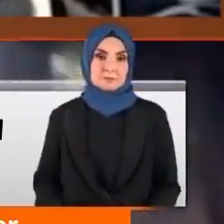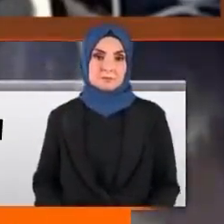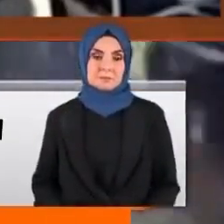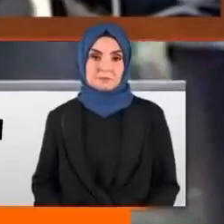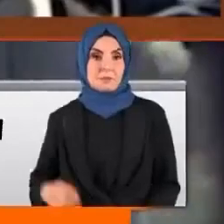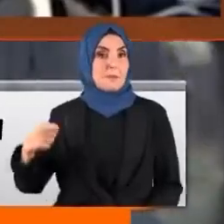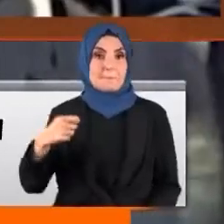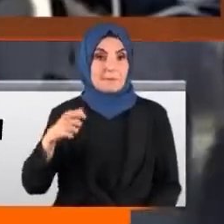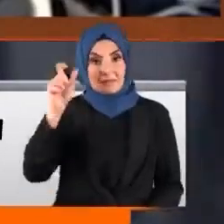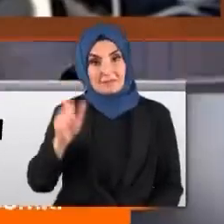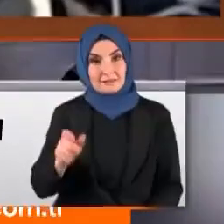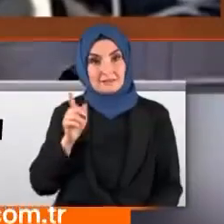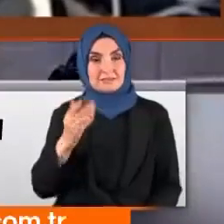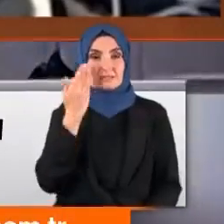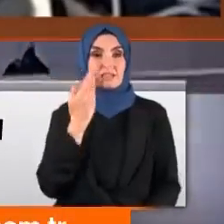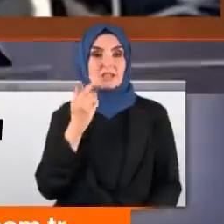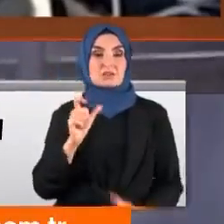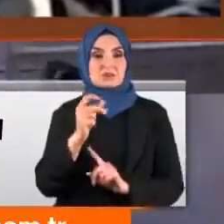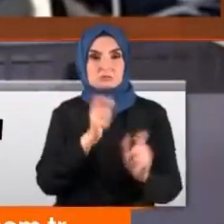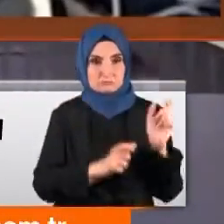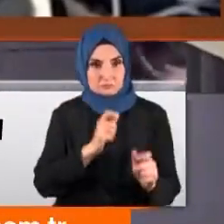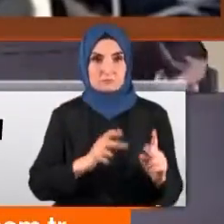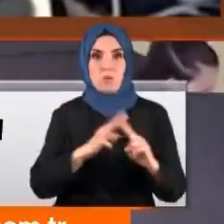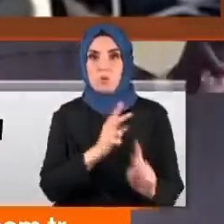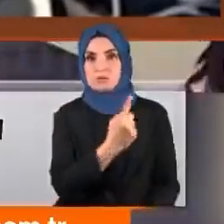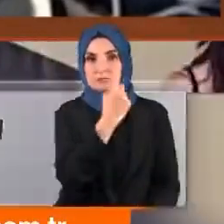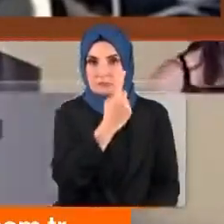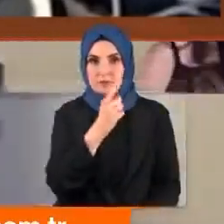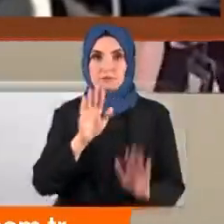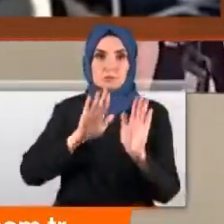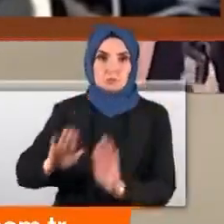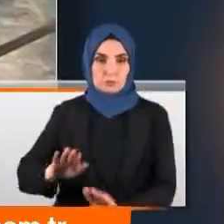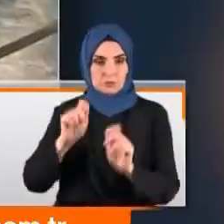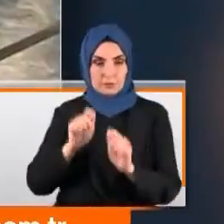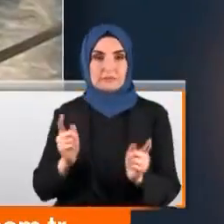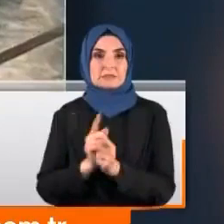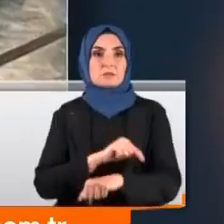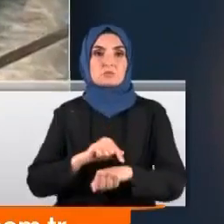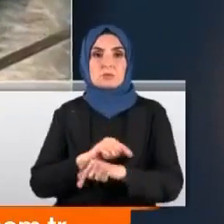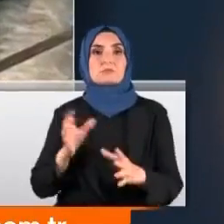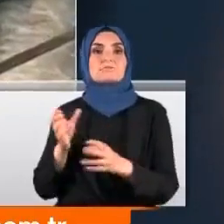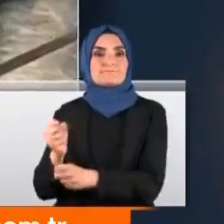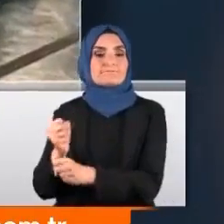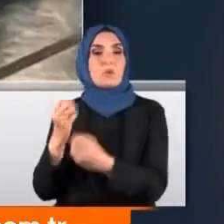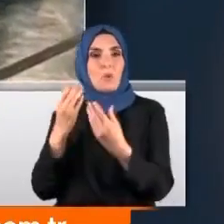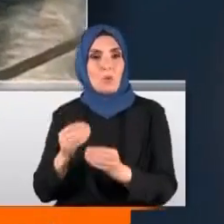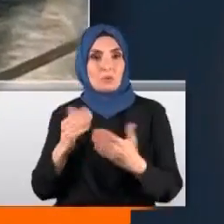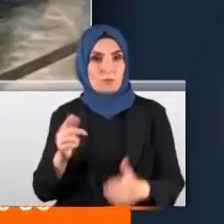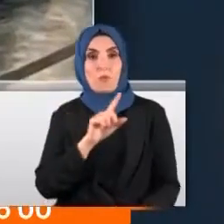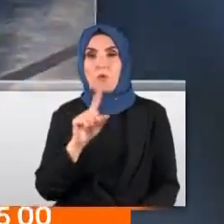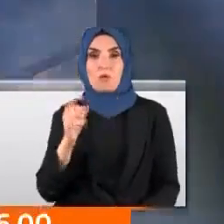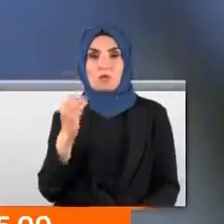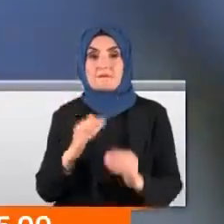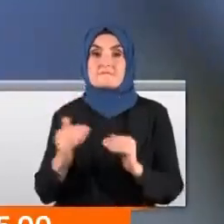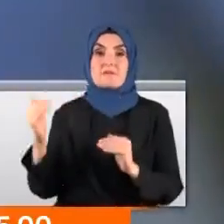Saldırgana seyirciler ve bir polis müdahale etti. Matar kısa sürede etkisiz hale getirildi ama onun üzerinde bıçak darbesi alan Rushdie